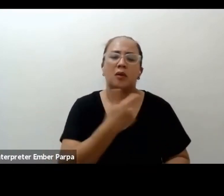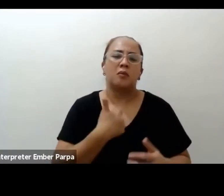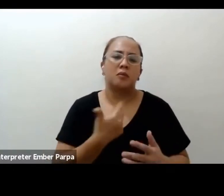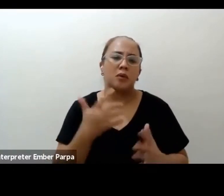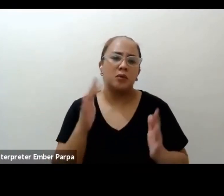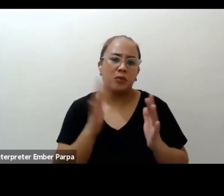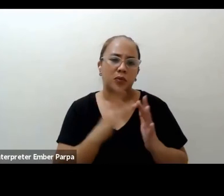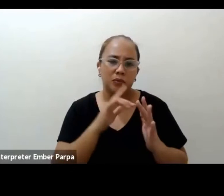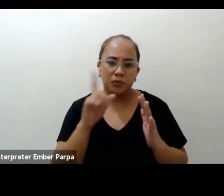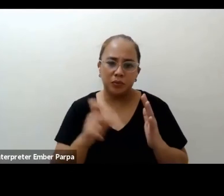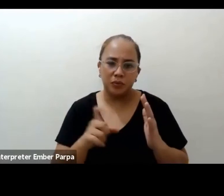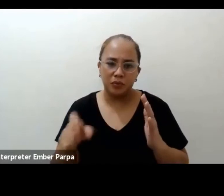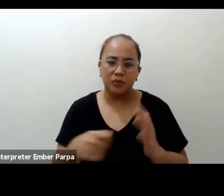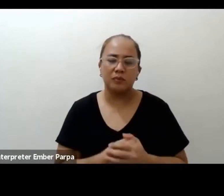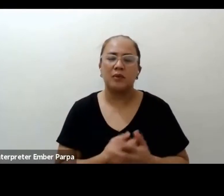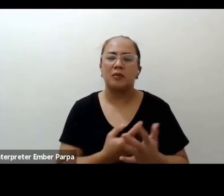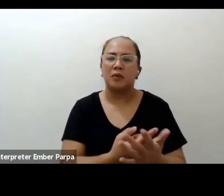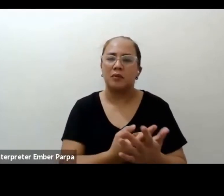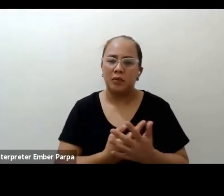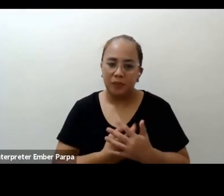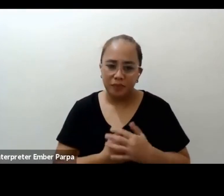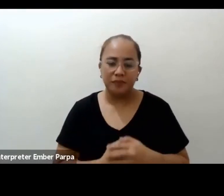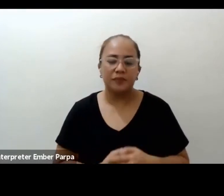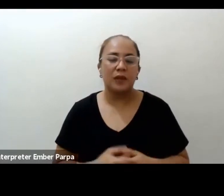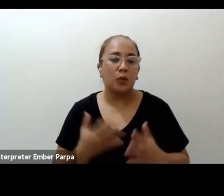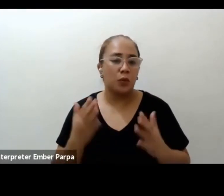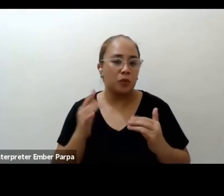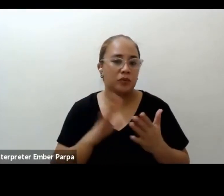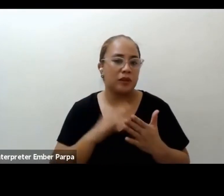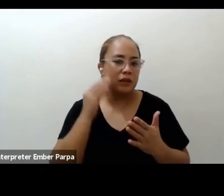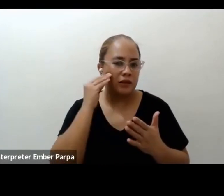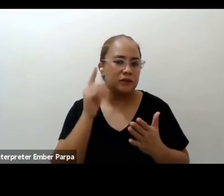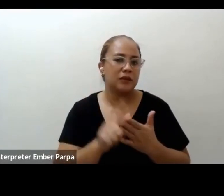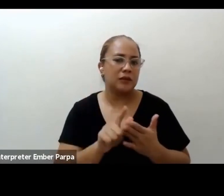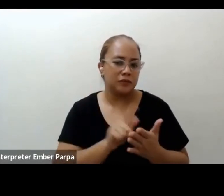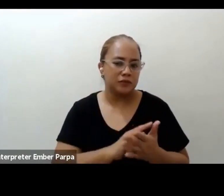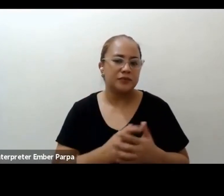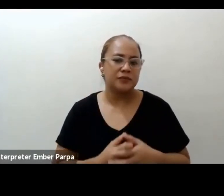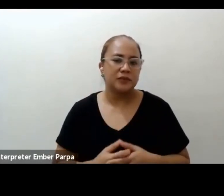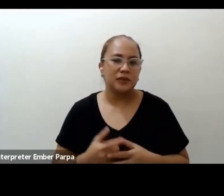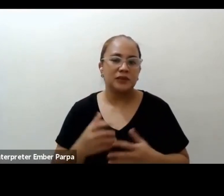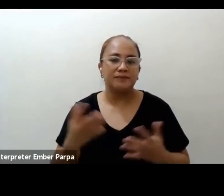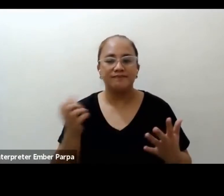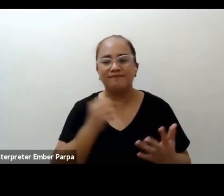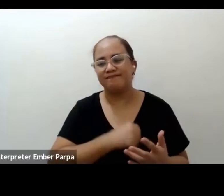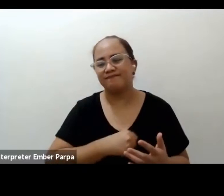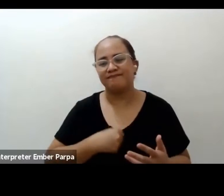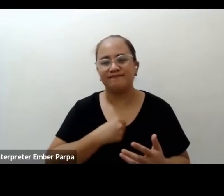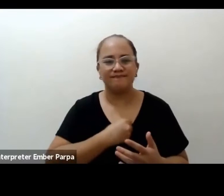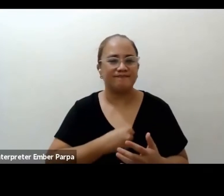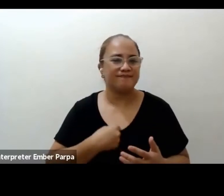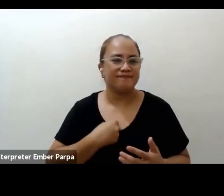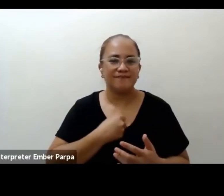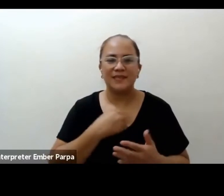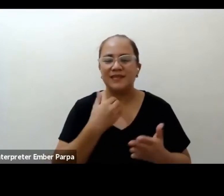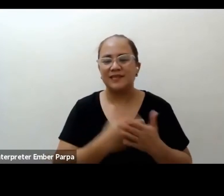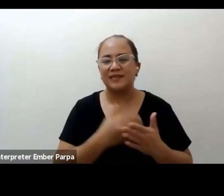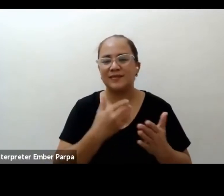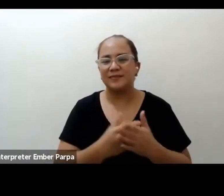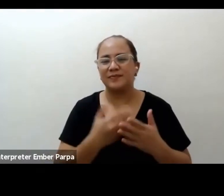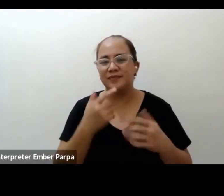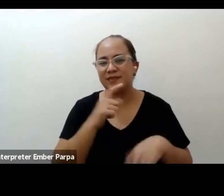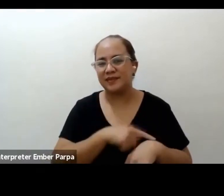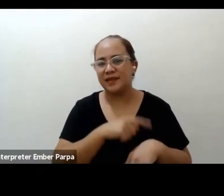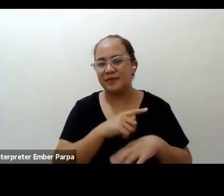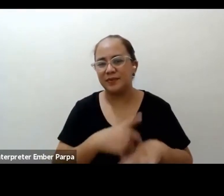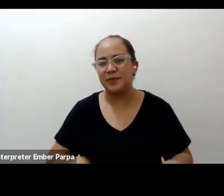magpa-contact tracing, magpa-quarantine. I hope we learn our lesson there. No? Unfortunately, malapit ng time